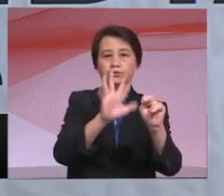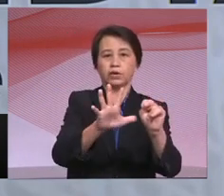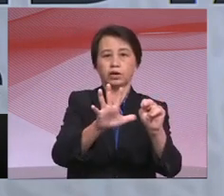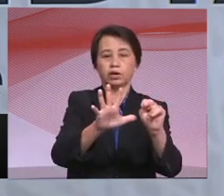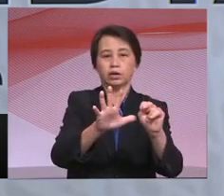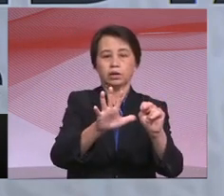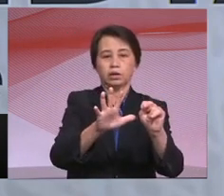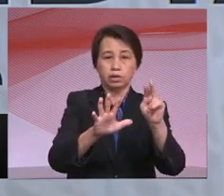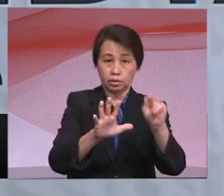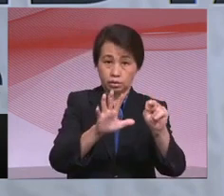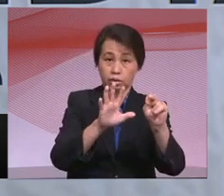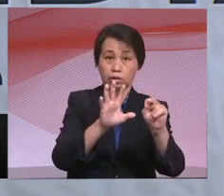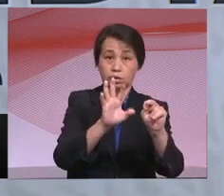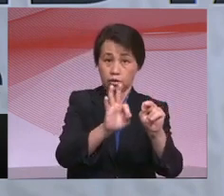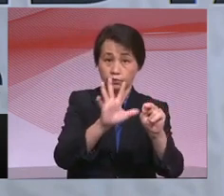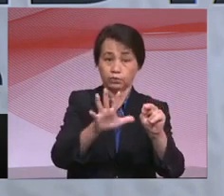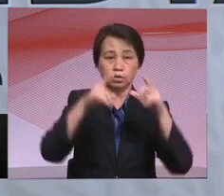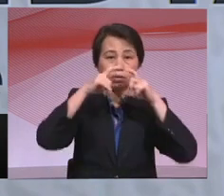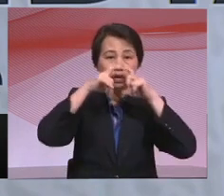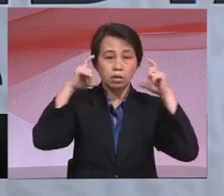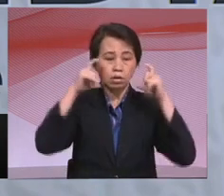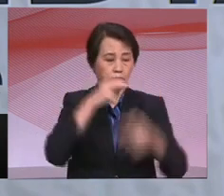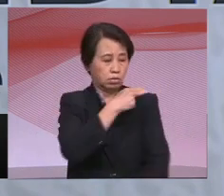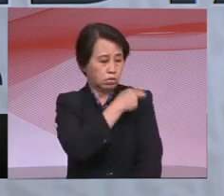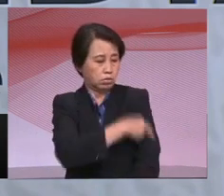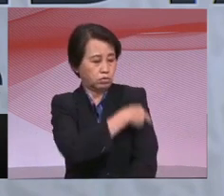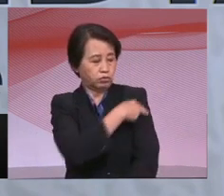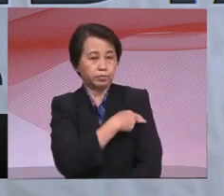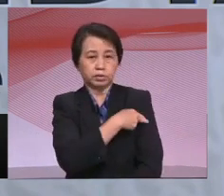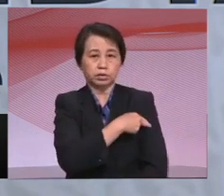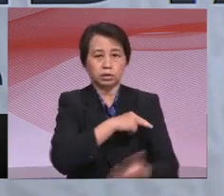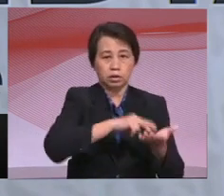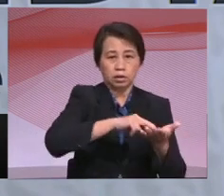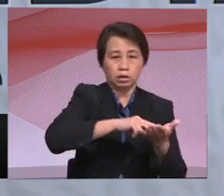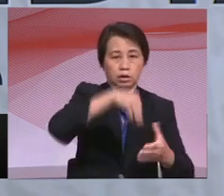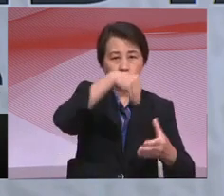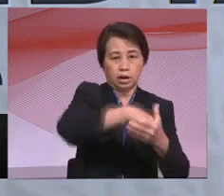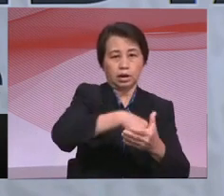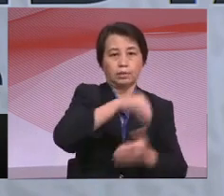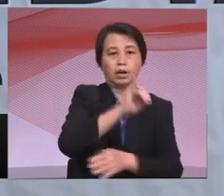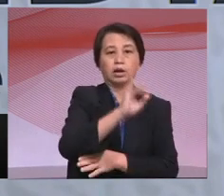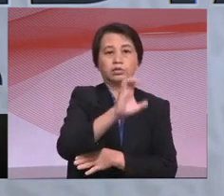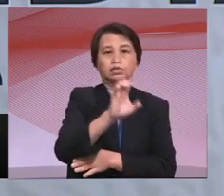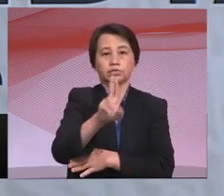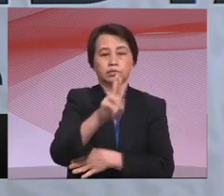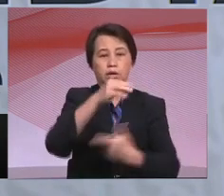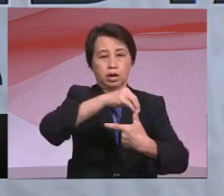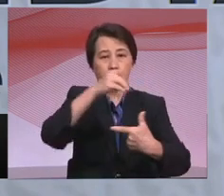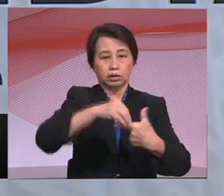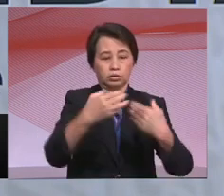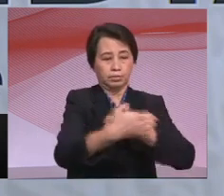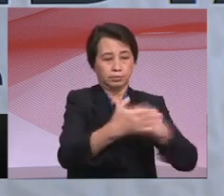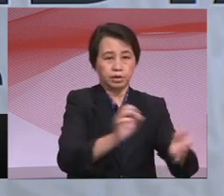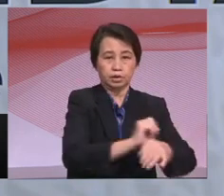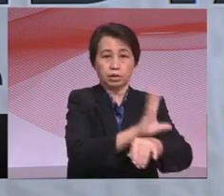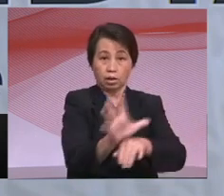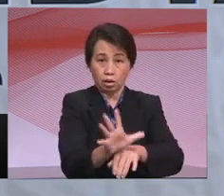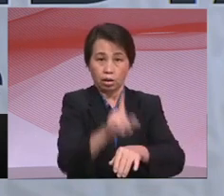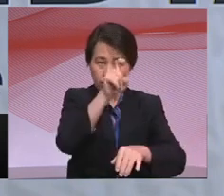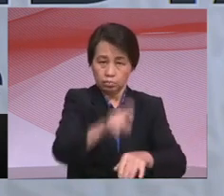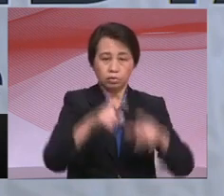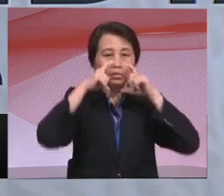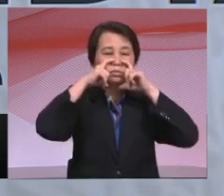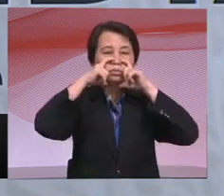diguna pakai di hospital yang merawat, iaitu di ICU ataupun ward COVID. Jadi kita menggalakkan